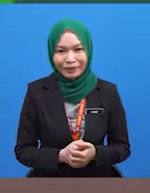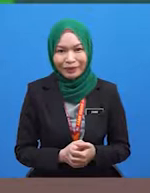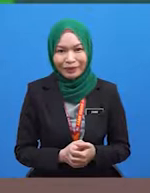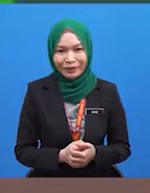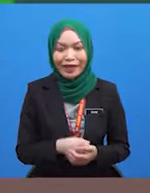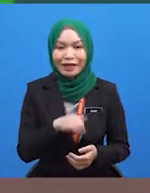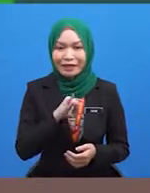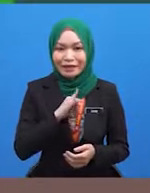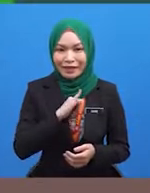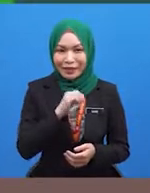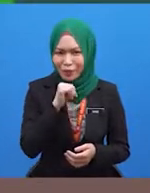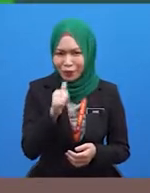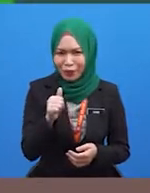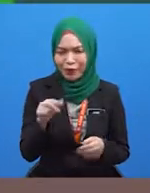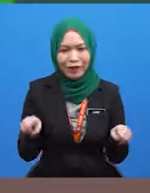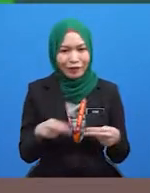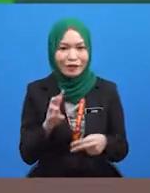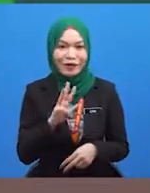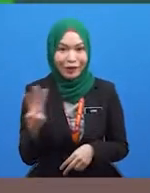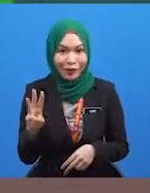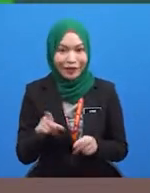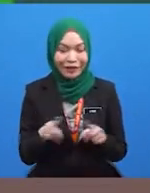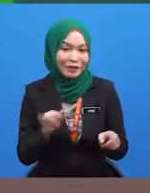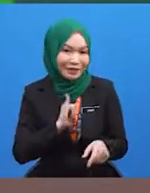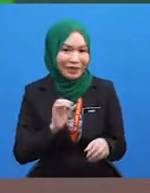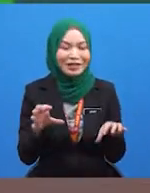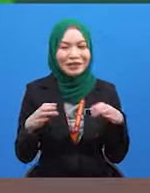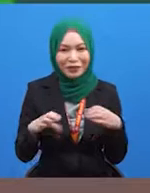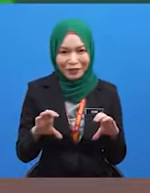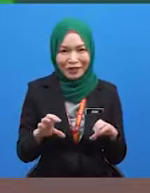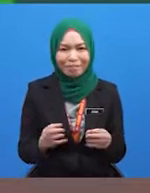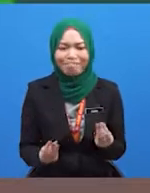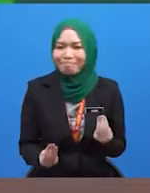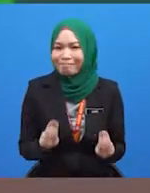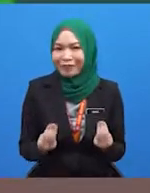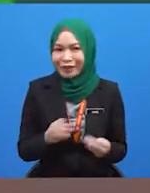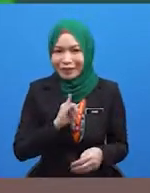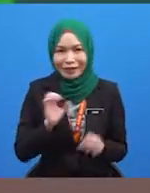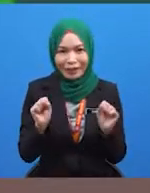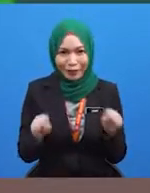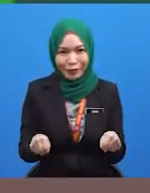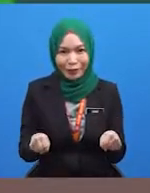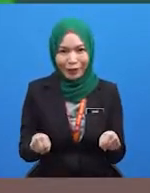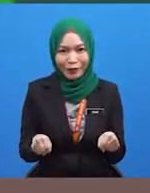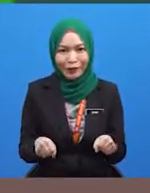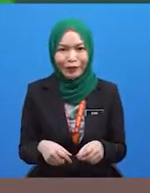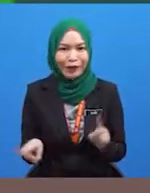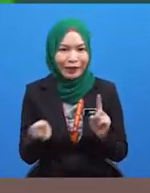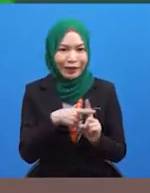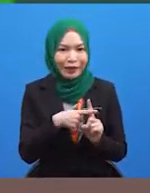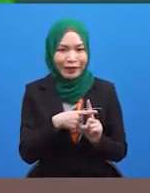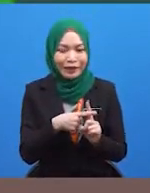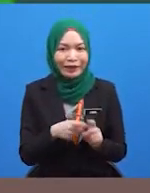Saya bukannya usahawan, tapi saya cuba ya. Mungkin saya boleh tambah bilangan bilah